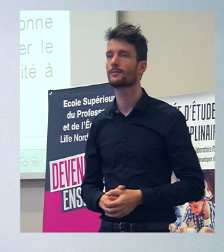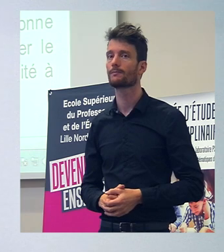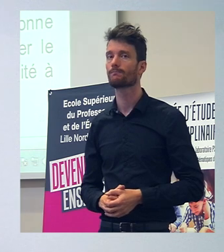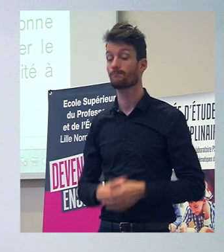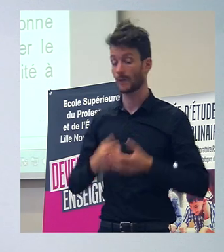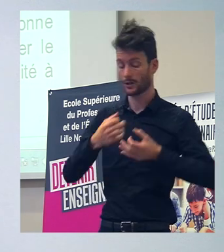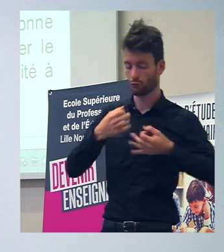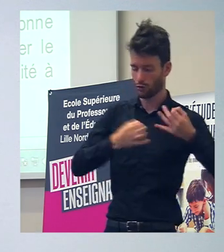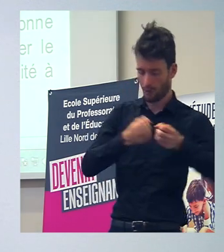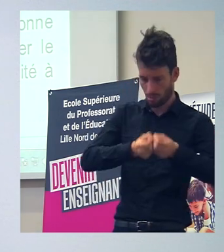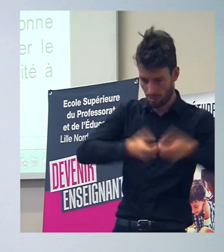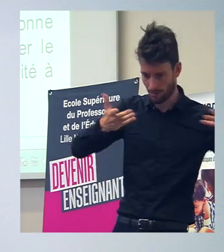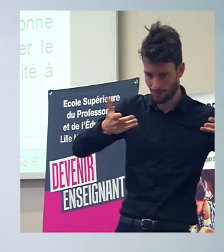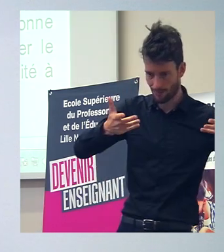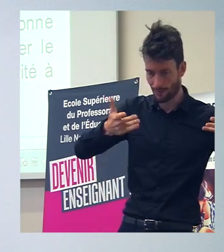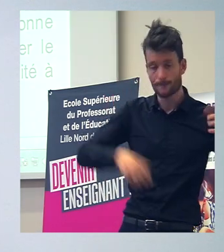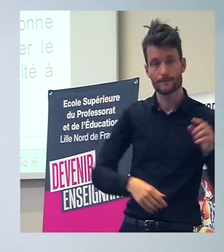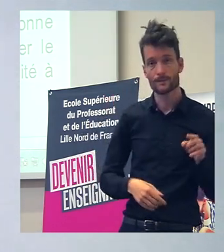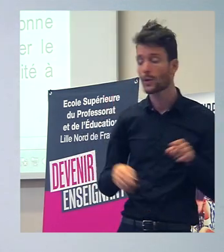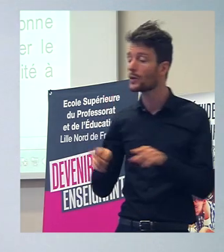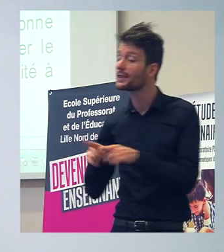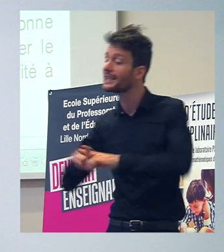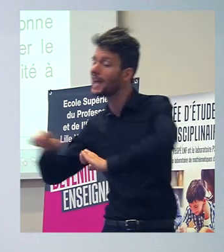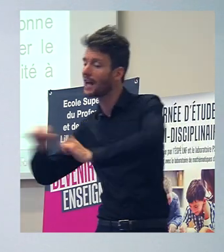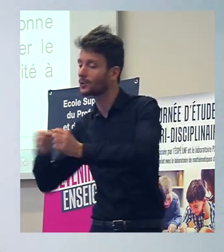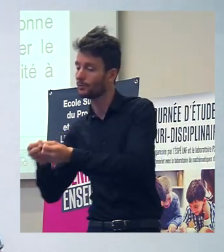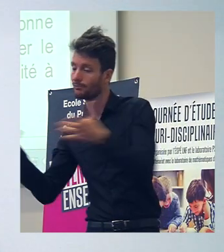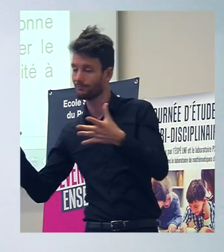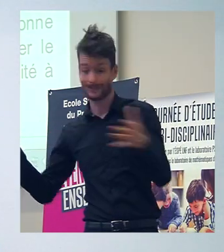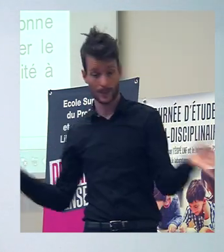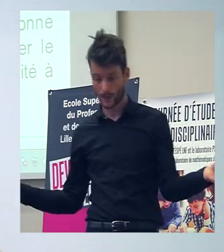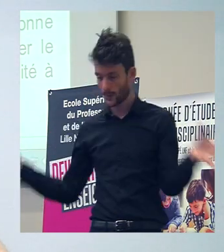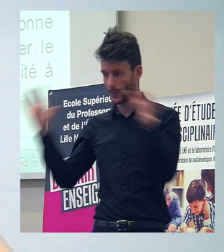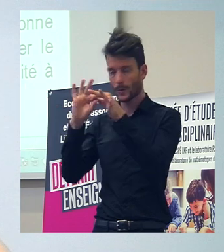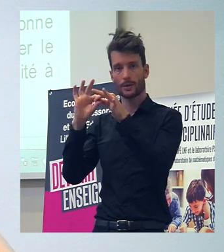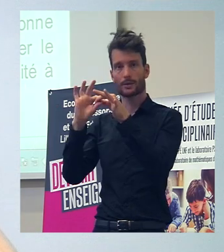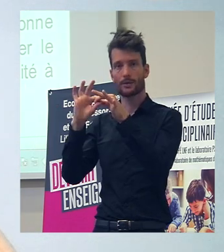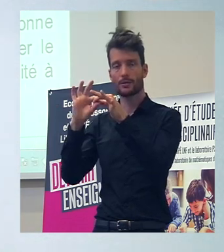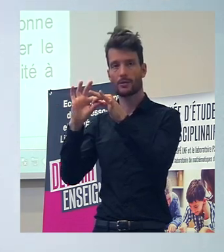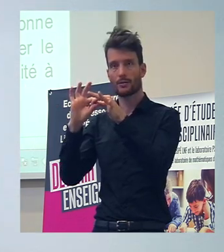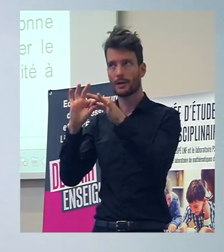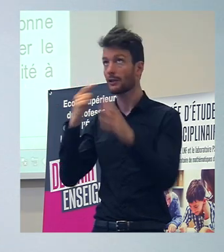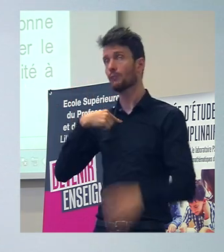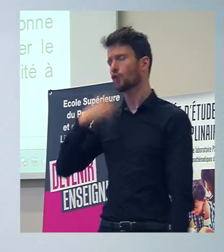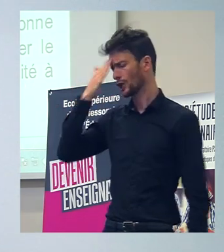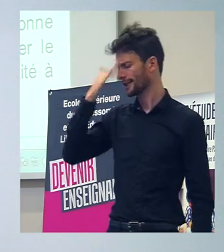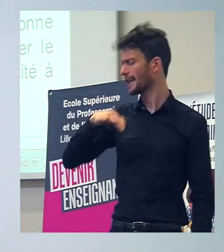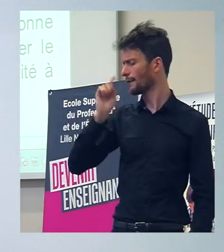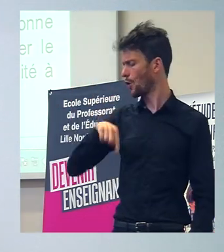du jugement et le développement de l'action. Autrement dit, si on sait ce qu'on doit